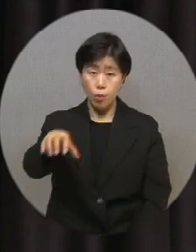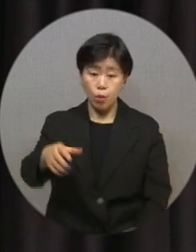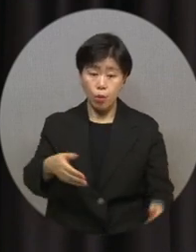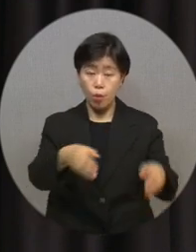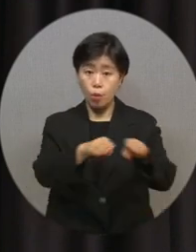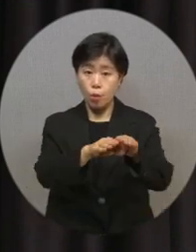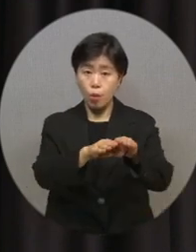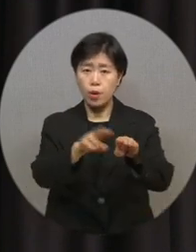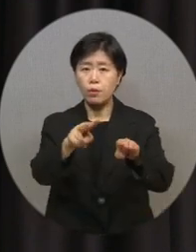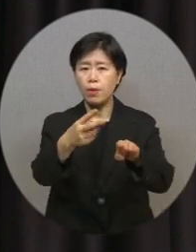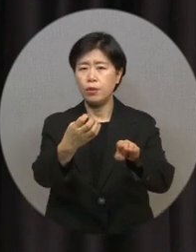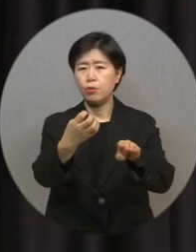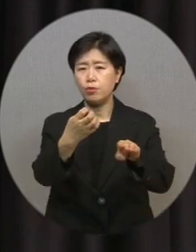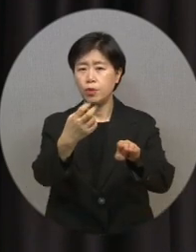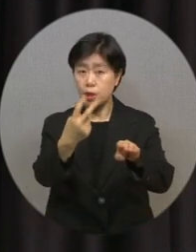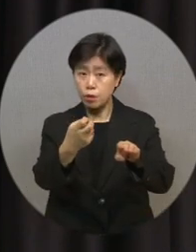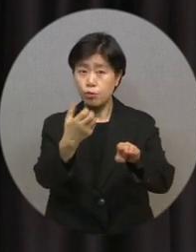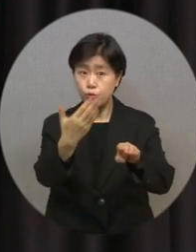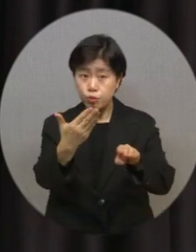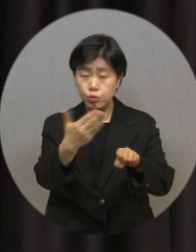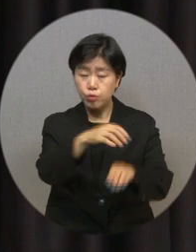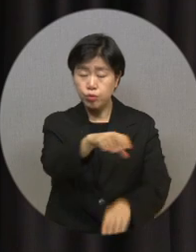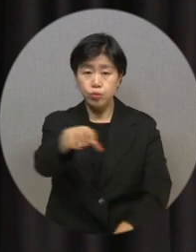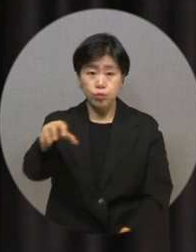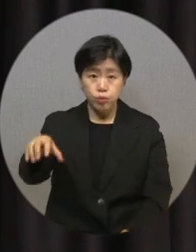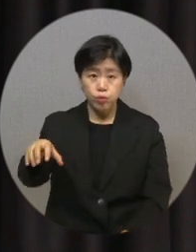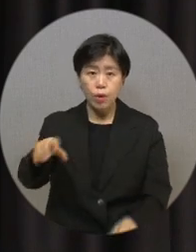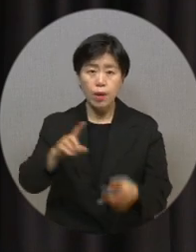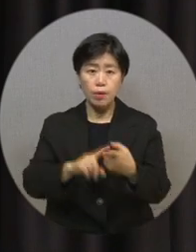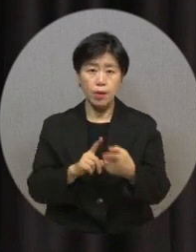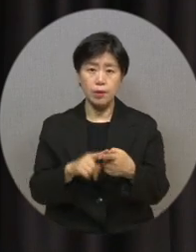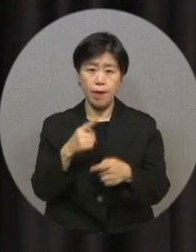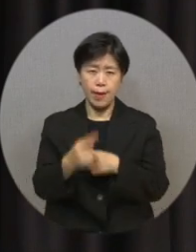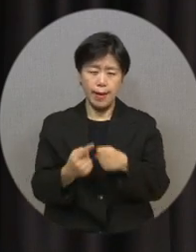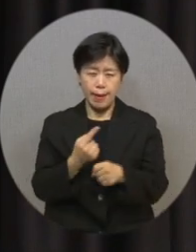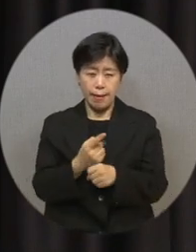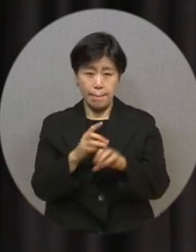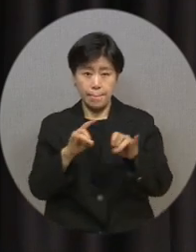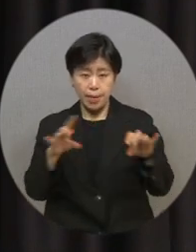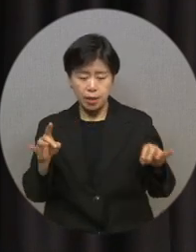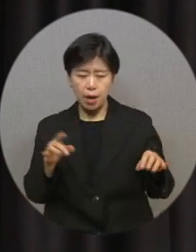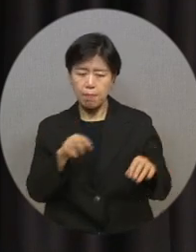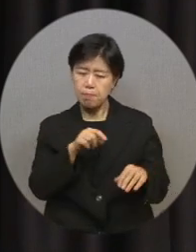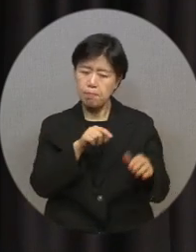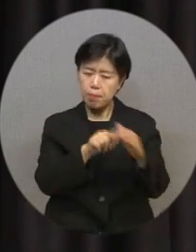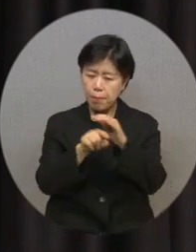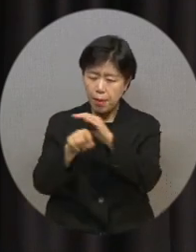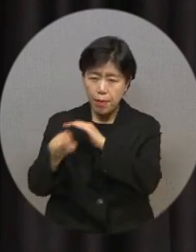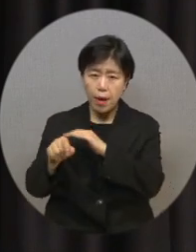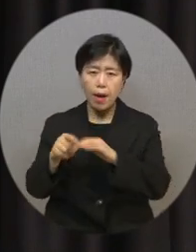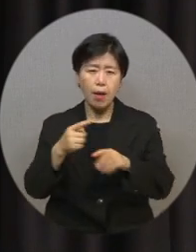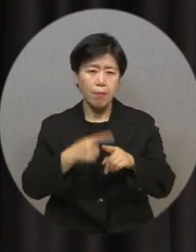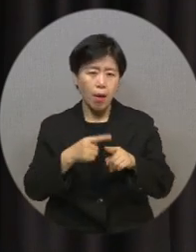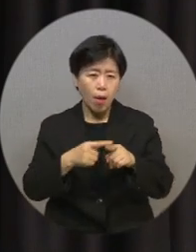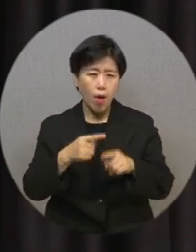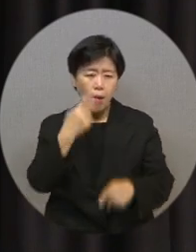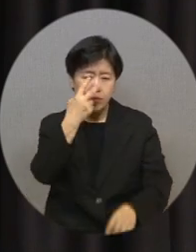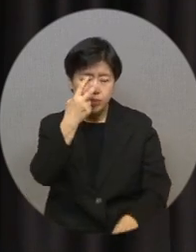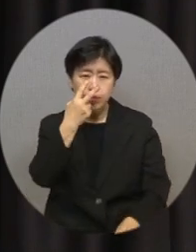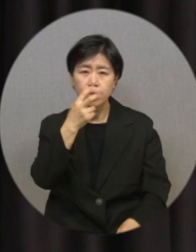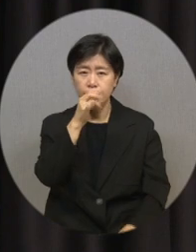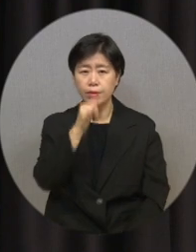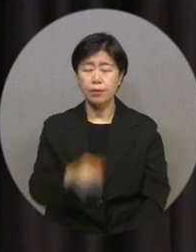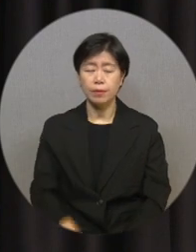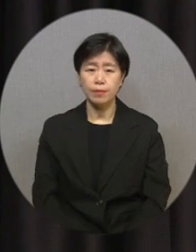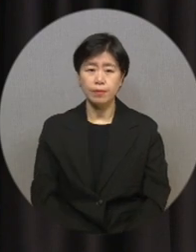되거든요 그 정도 되는 곳을 저희가 매년 모니터링하고 평가 지표를 만들고 평가 위원들을 통해서 계속